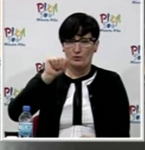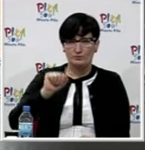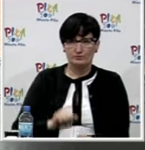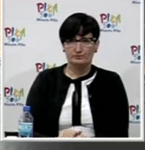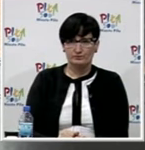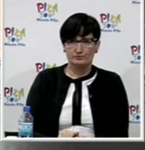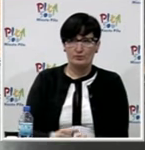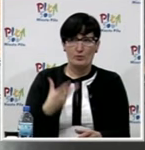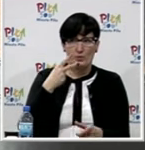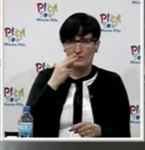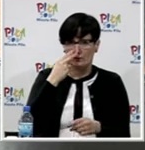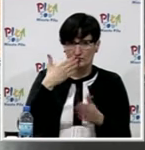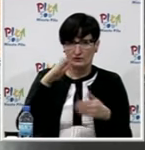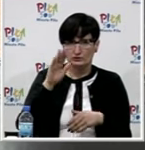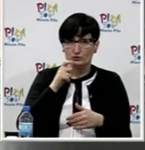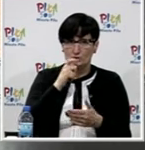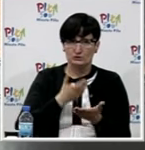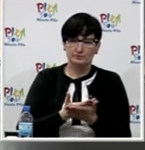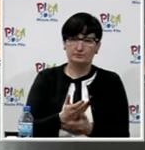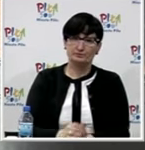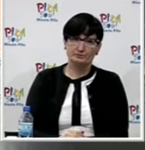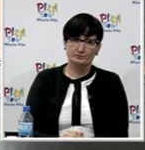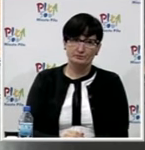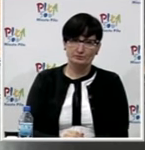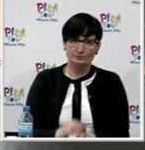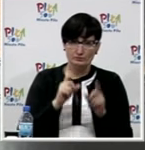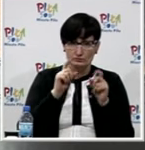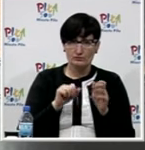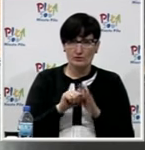widzę dalszych zgłoszeń, zamykam dyskusję. Przystępujemy do głosowania.